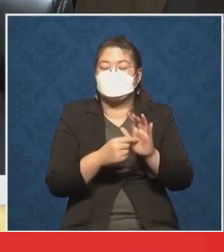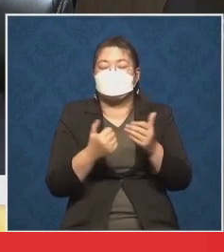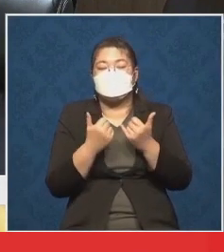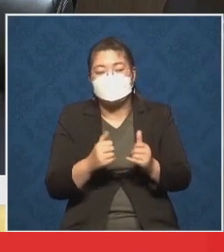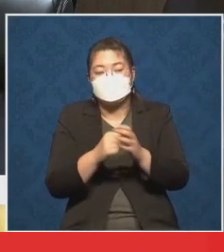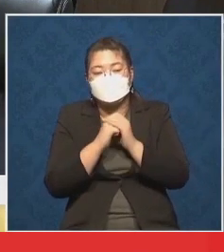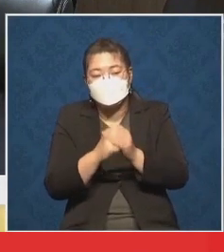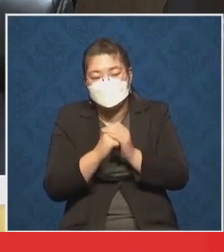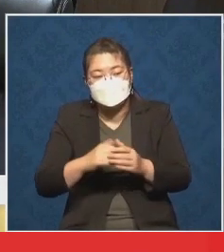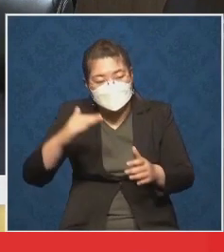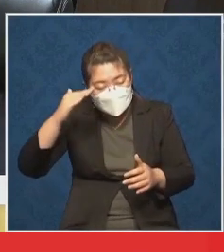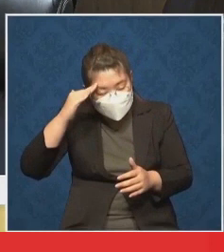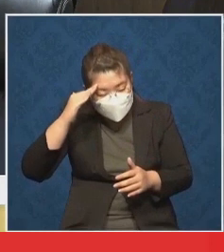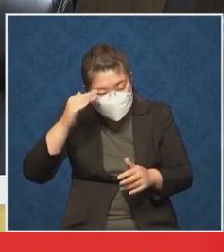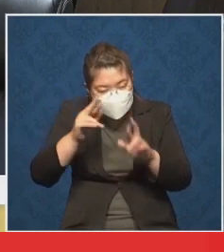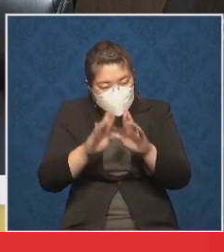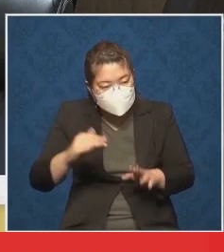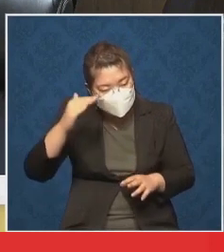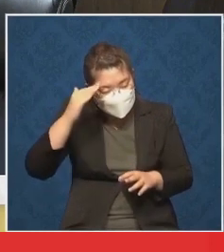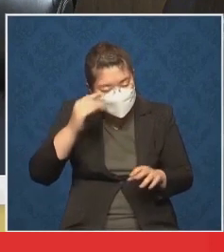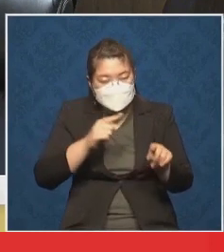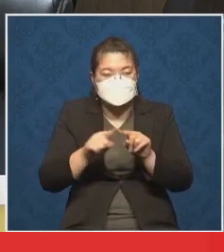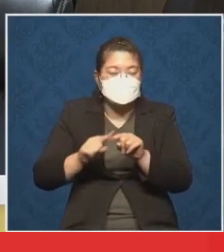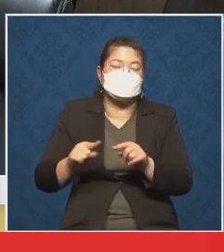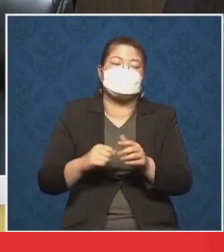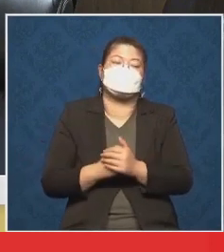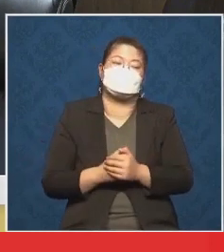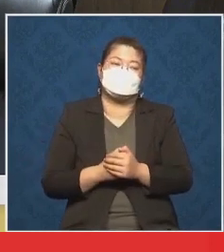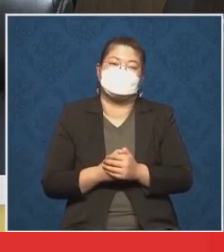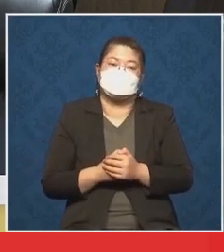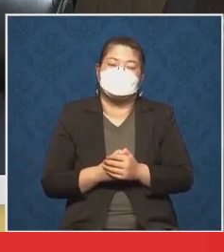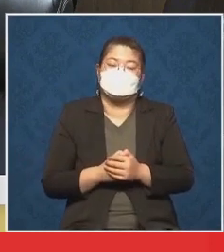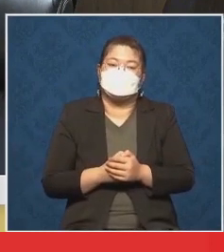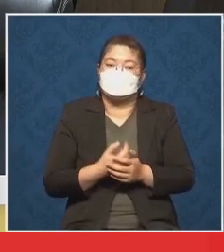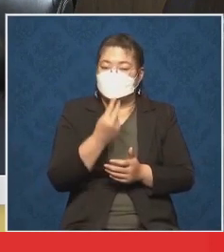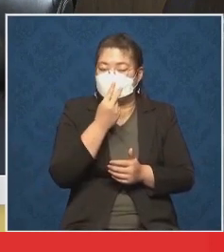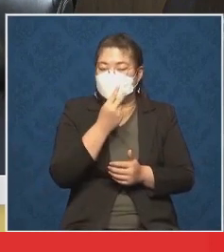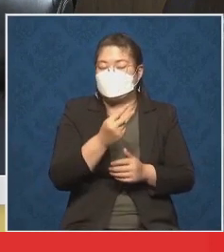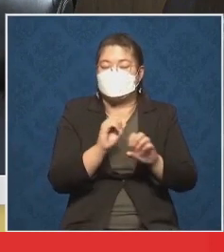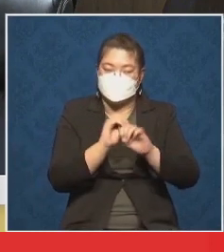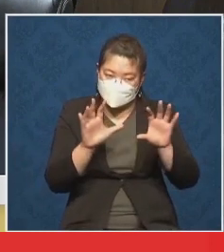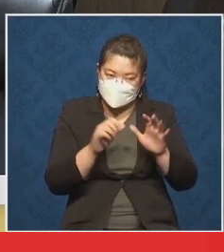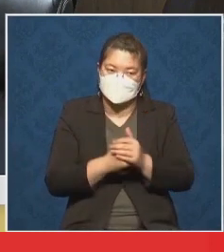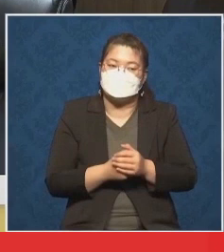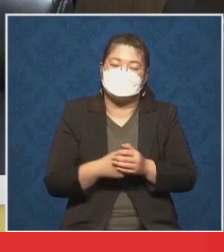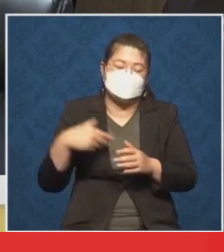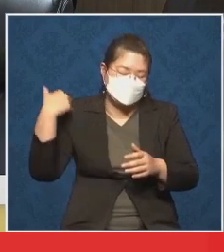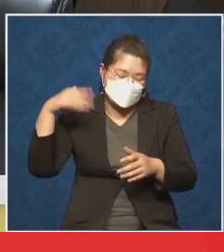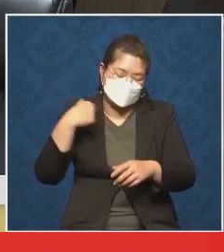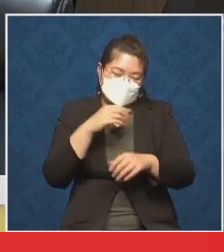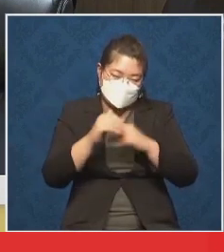มิวนิสต์อยู่ร่วมกับทุนนิยมนะครับอันนี้คือความสำเร็จที่ผลในการพัฒนามา30ปีเนี้ยนะครับ